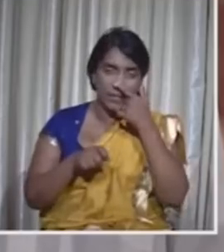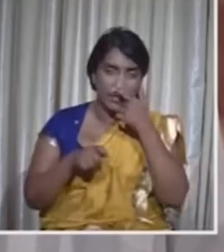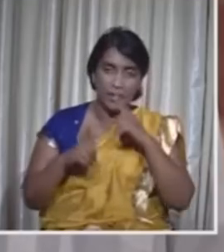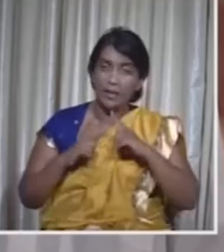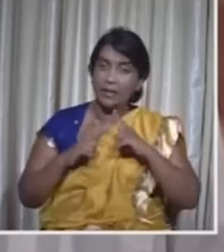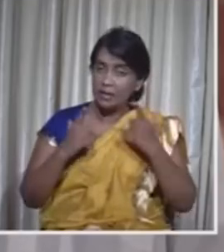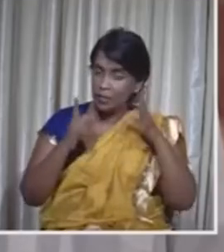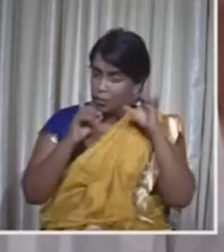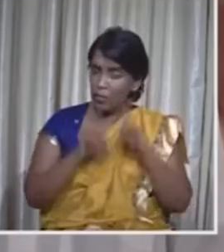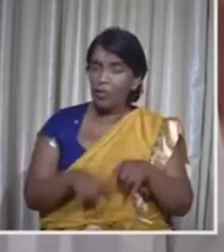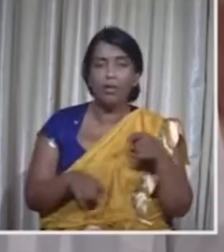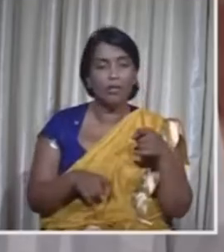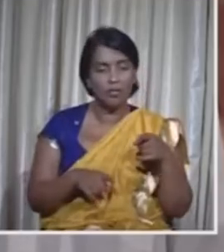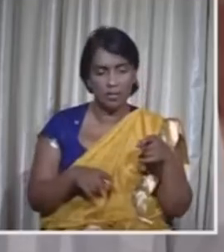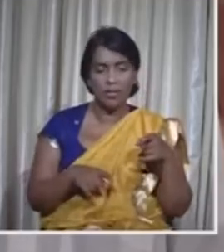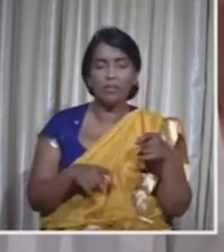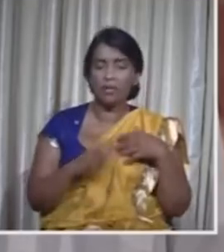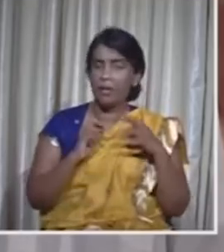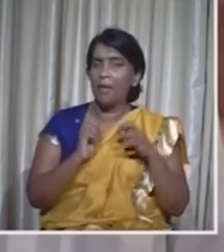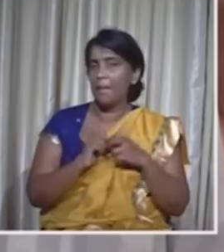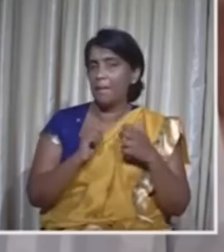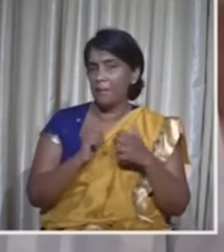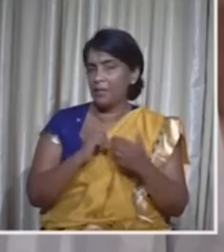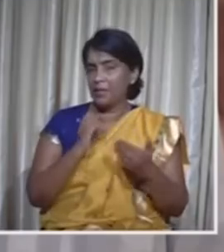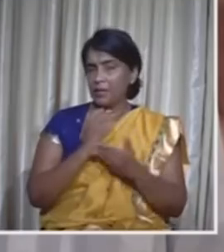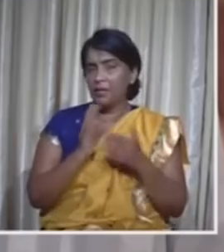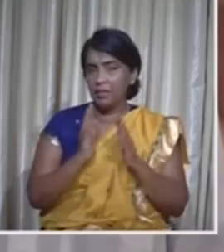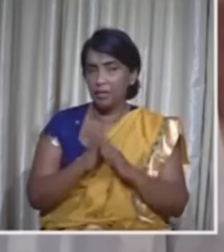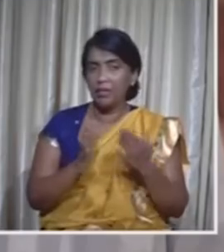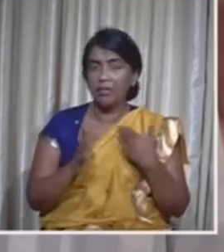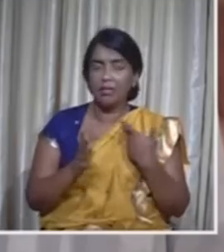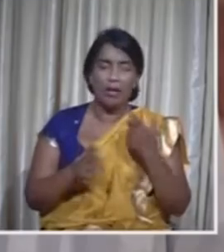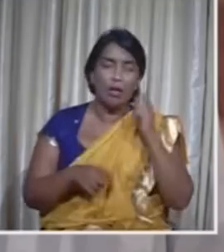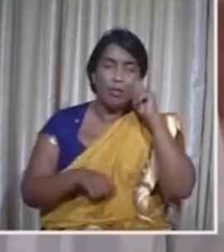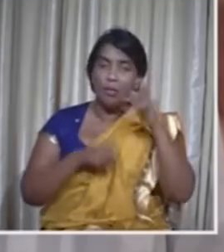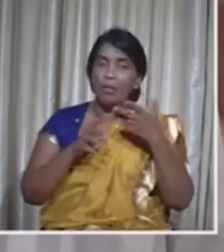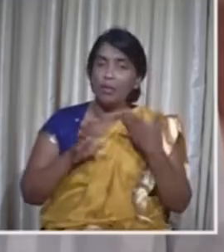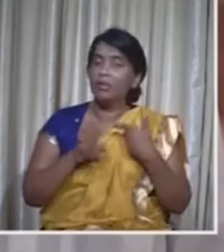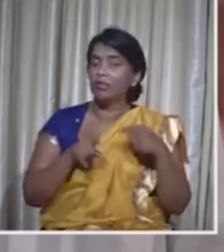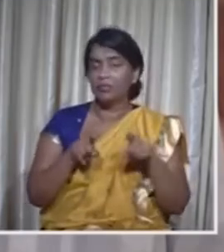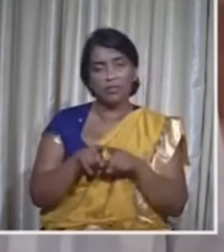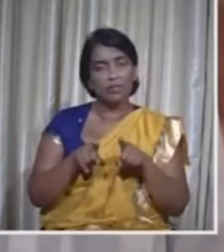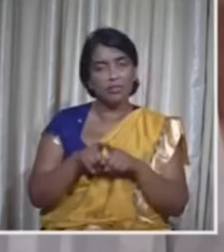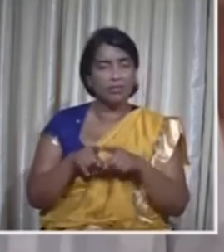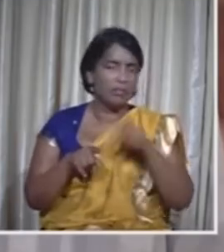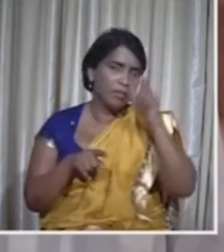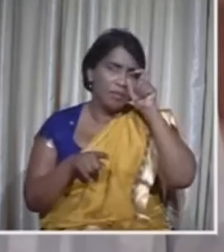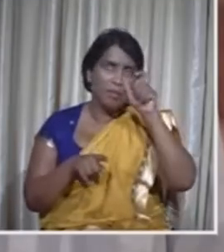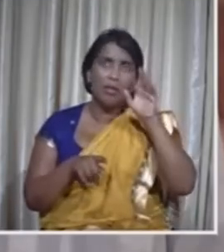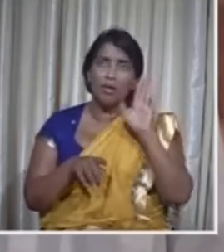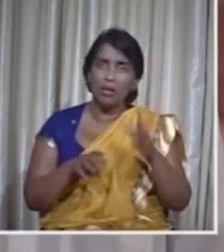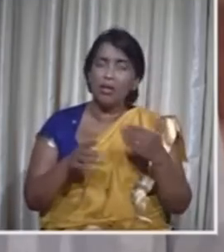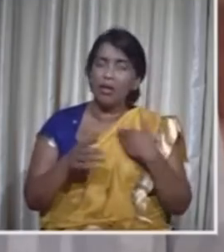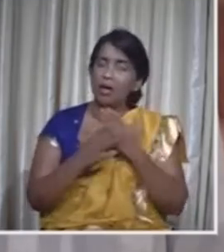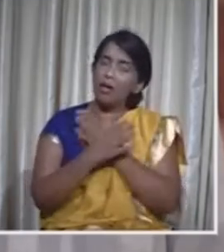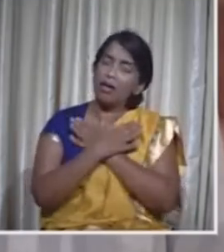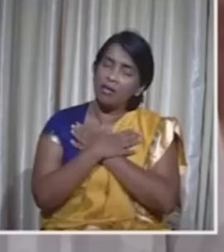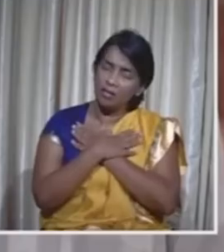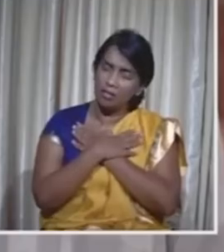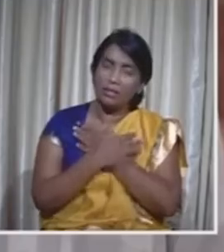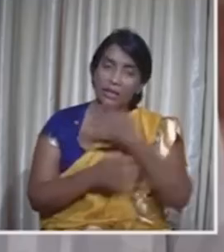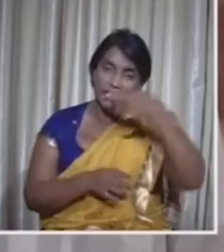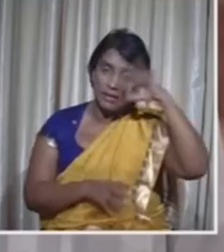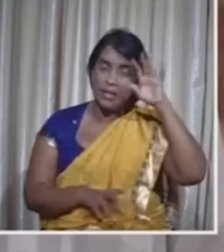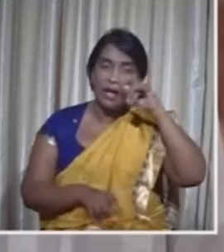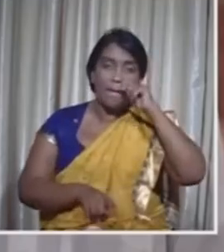நாங்கள் அவர்களுக்காக மனிதாபிமான அடிப்படையில் சிந்திக்கிறோம். அன்புக்குரிய அவர்கள் சிங்கள சகோதரர்கள், அவர்கள் தங்களுடைய துன்பங்களை மறந்து வாழ வேண்டும் என்று நினைக்கிறோம்.